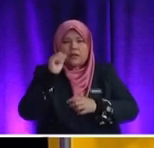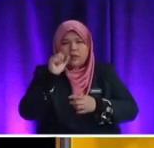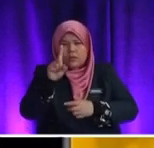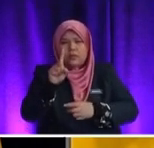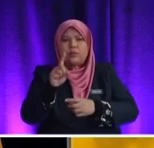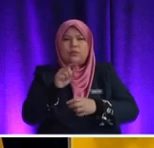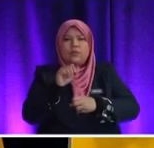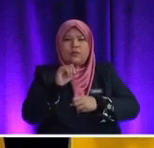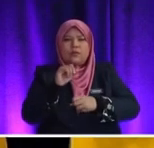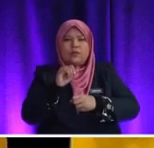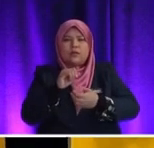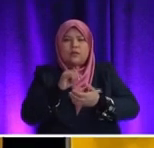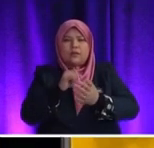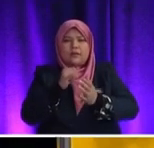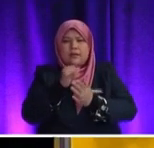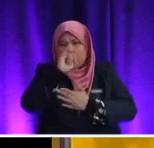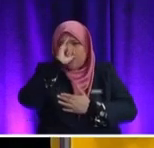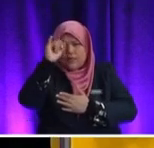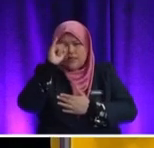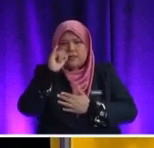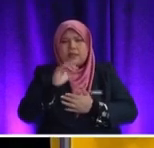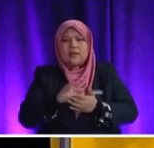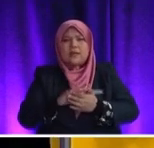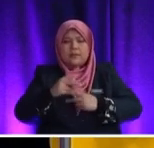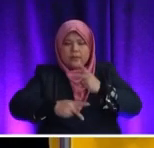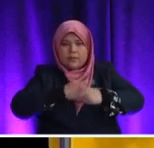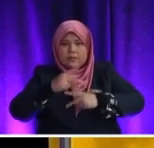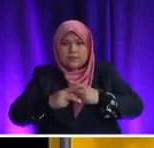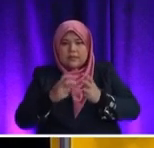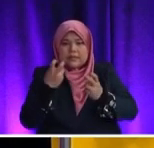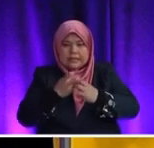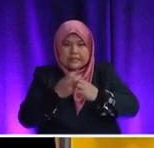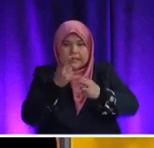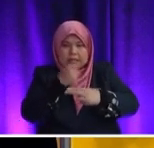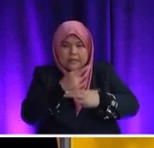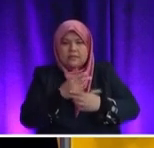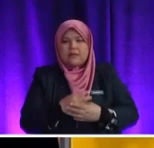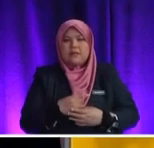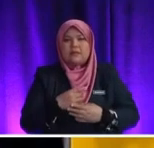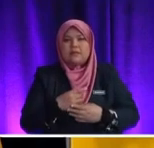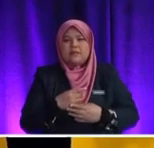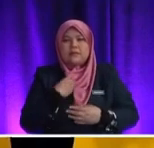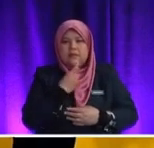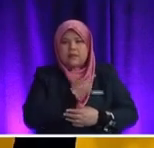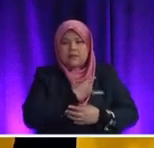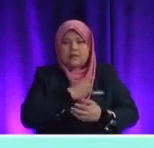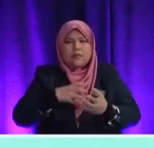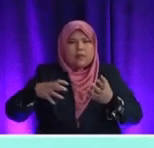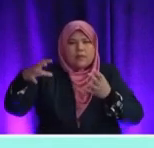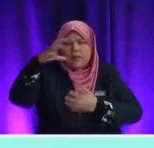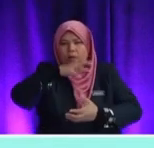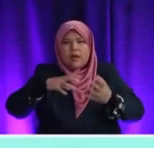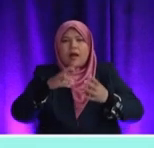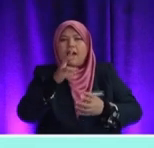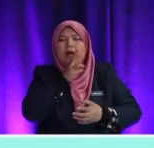kita coba untuk lakukan menggunakan proses elektrolisis yaitu kita enak pengolahan IC